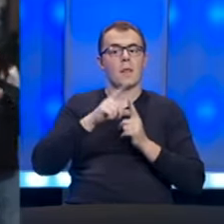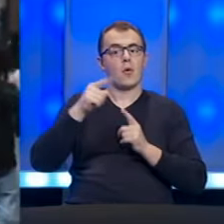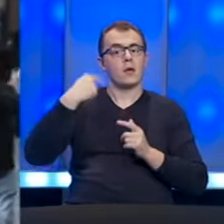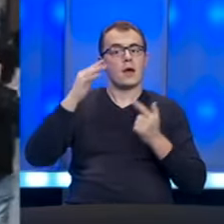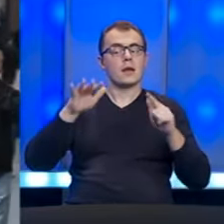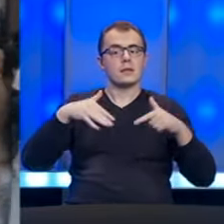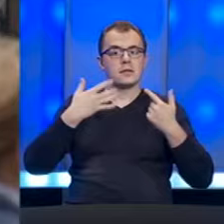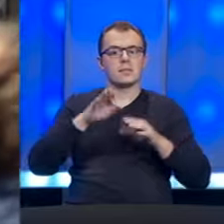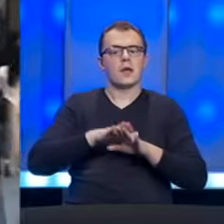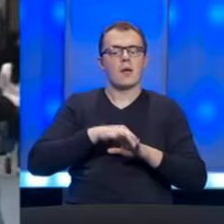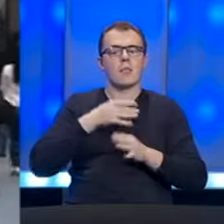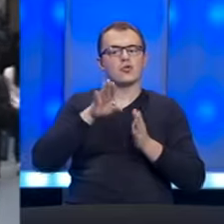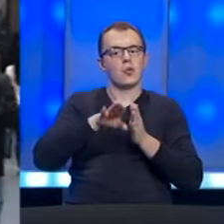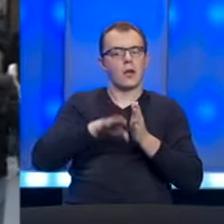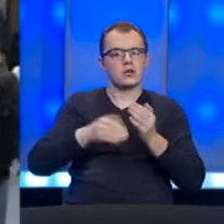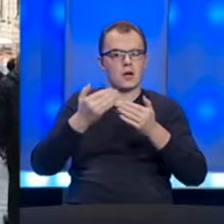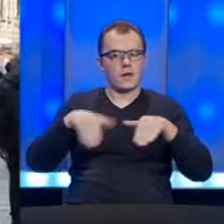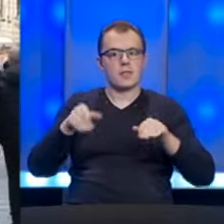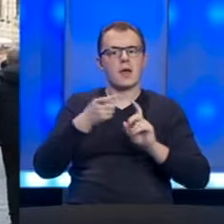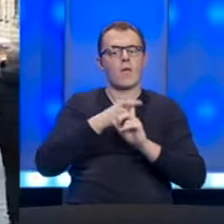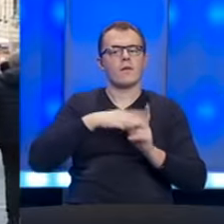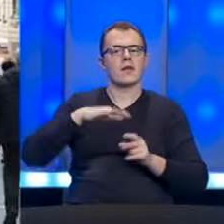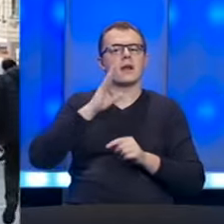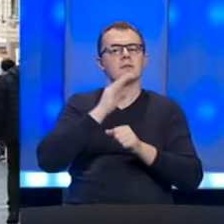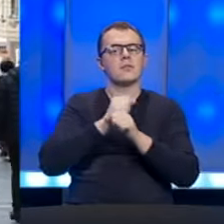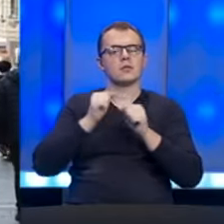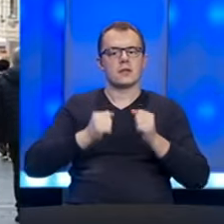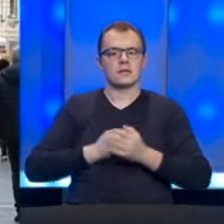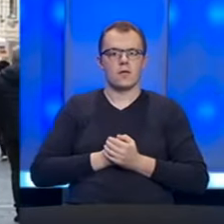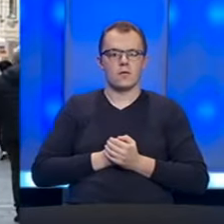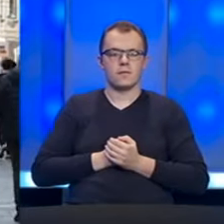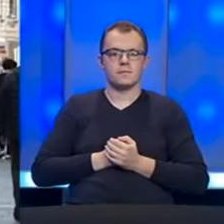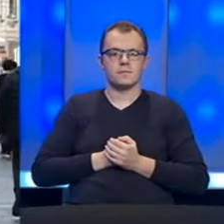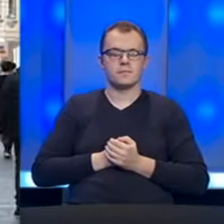naredne sedmice počinje ublažavanje mjera u Federaciji Bosne i Hercegovine.